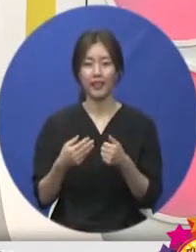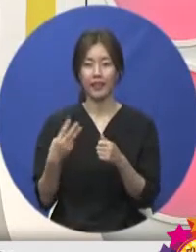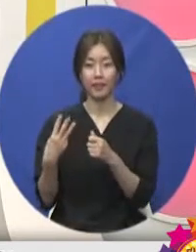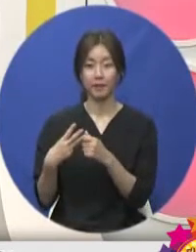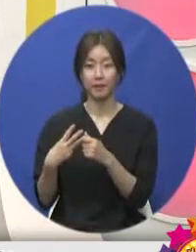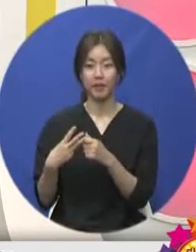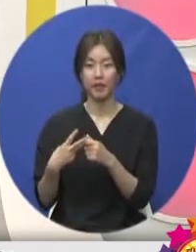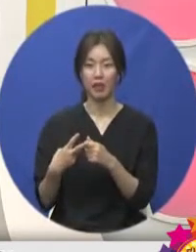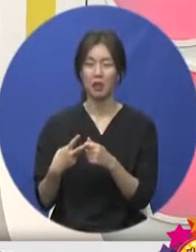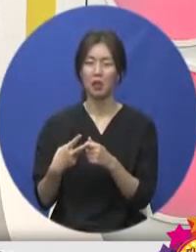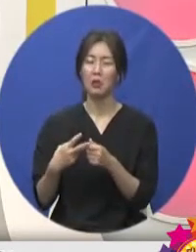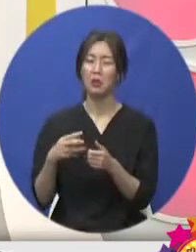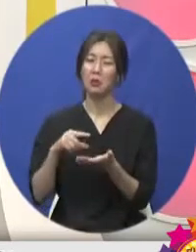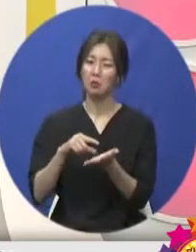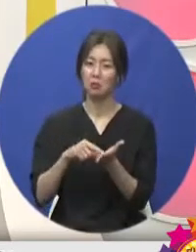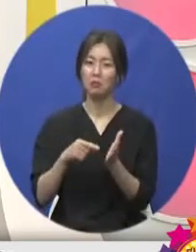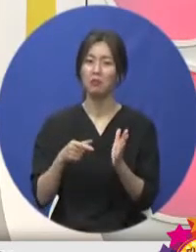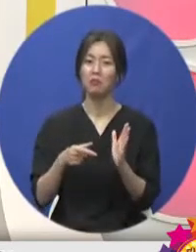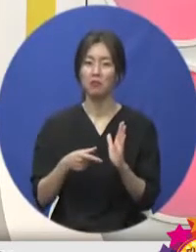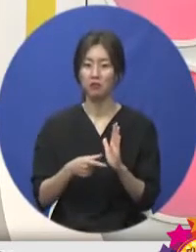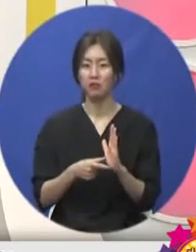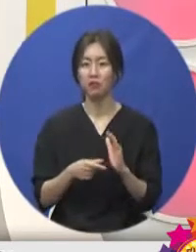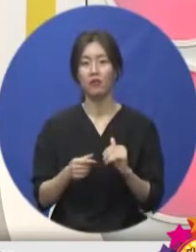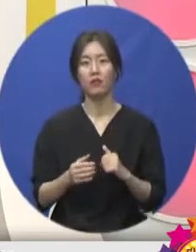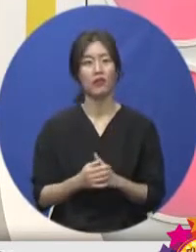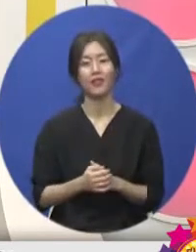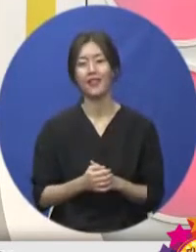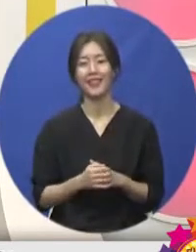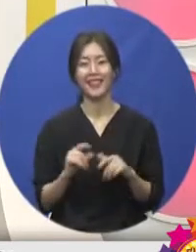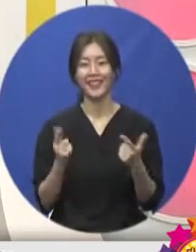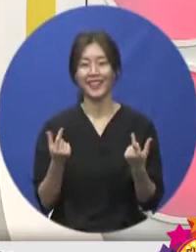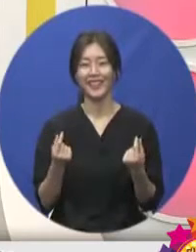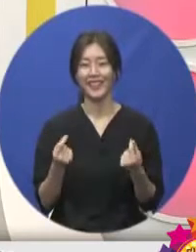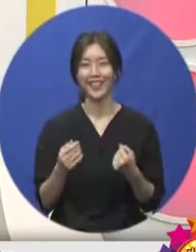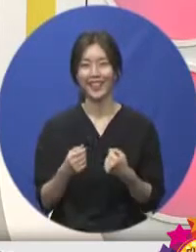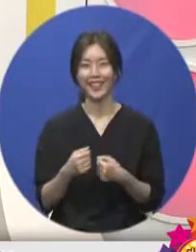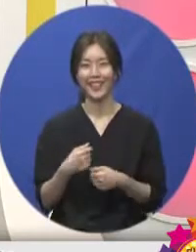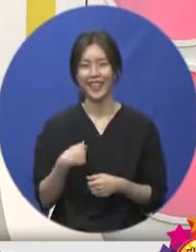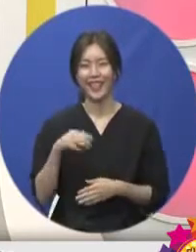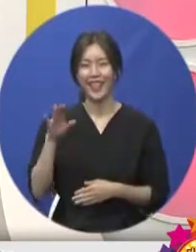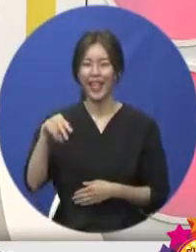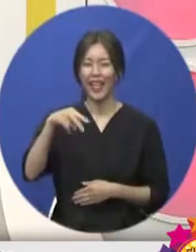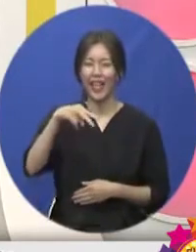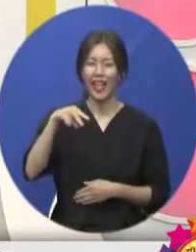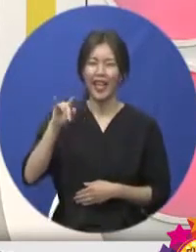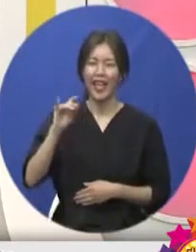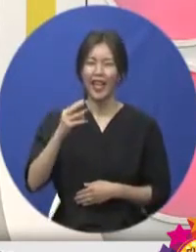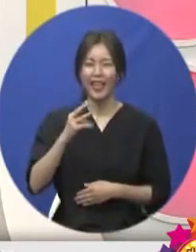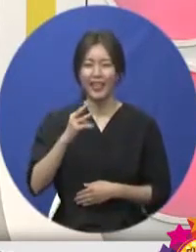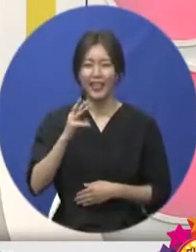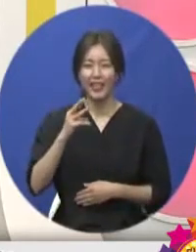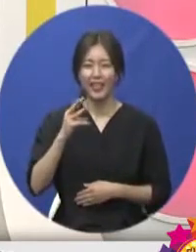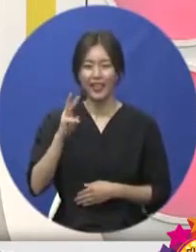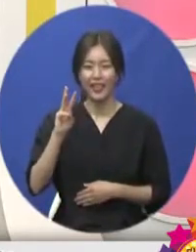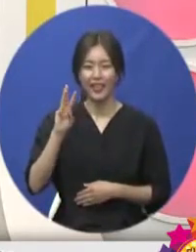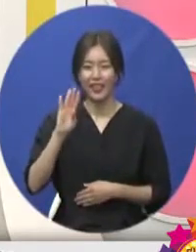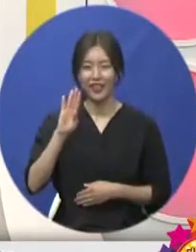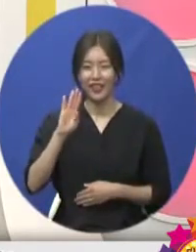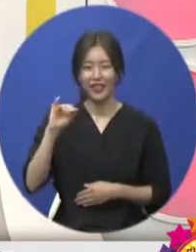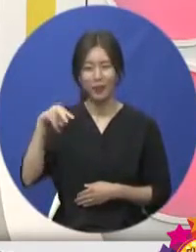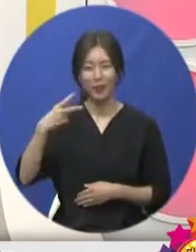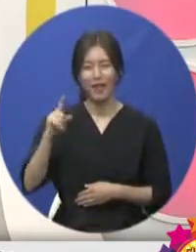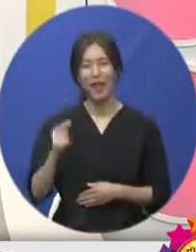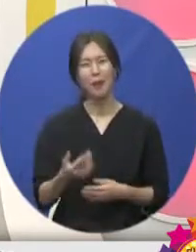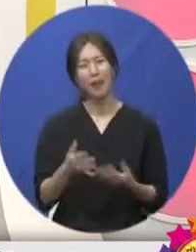3번 적당하다. 그건 아니지. 중간인 그건 적당한 거야. 세비르다. 세비르다. 세비르다.